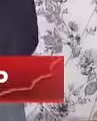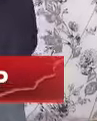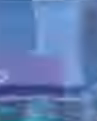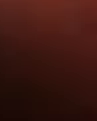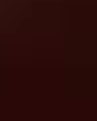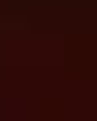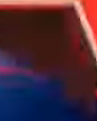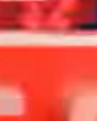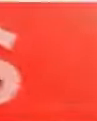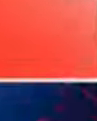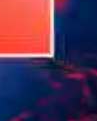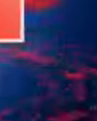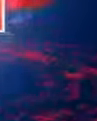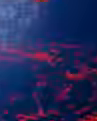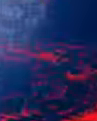жүр.